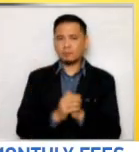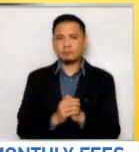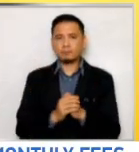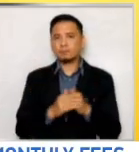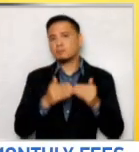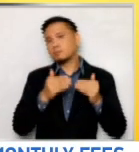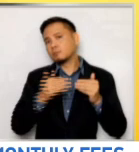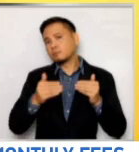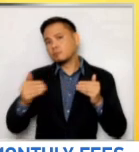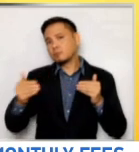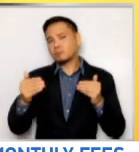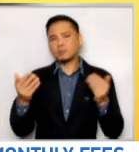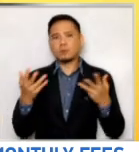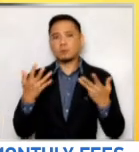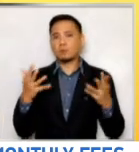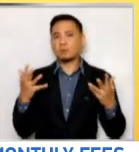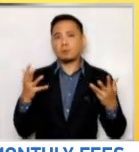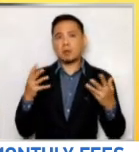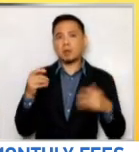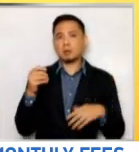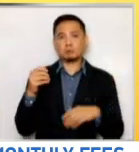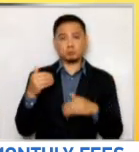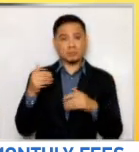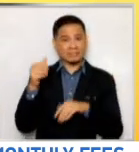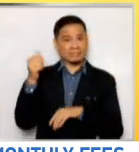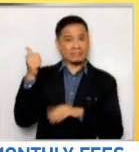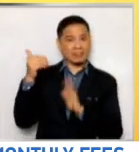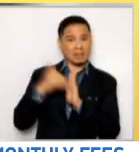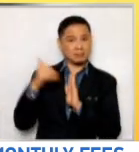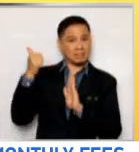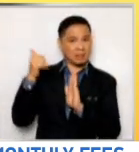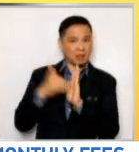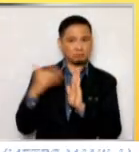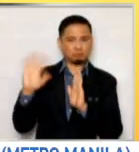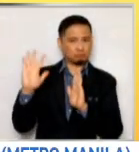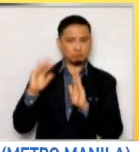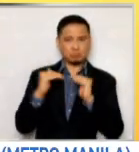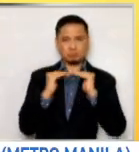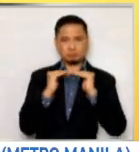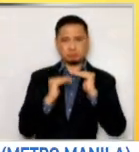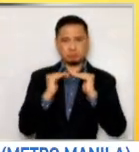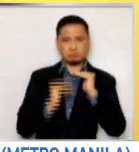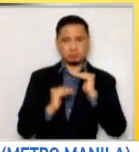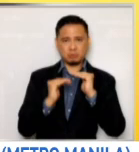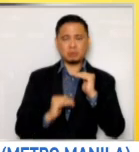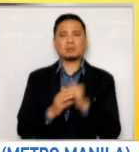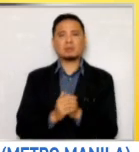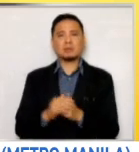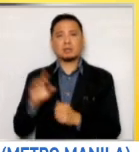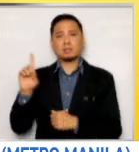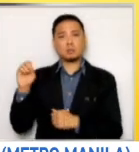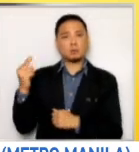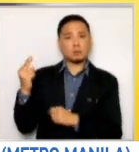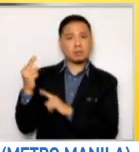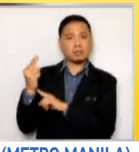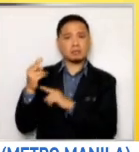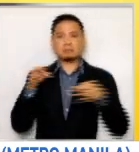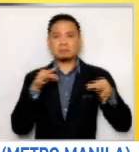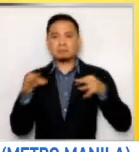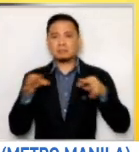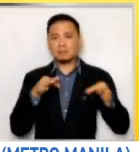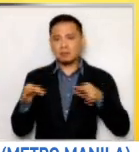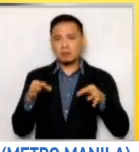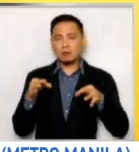pang 10,000 ang bagong kaso. Pero paglilinaw ng DOH, yan po ay dahil hindi nakapagsumite